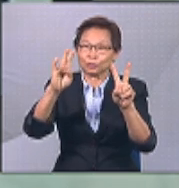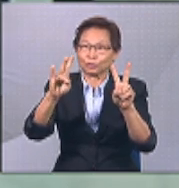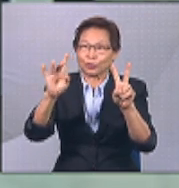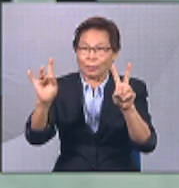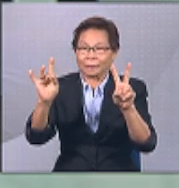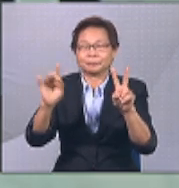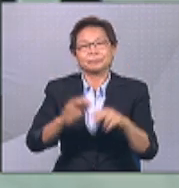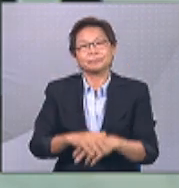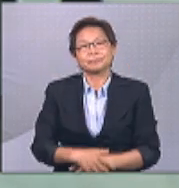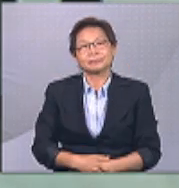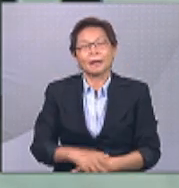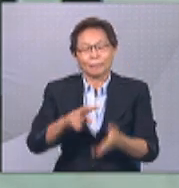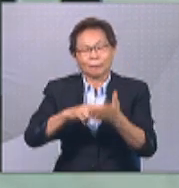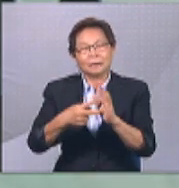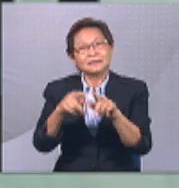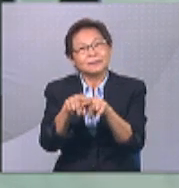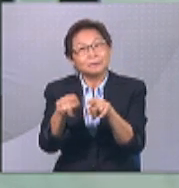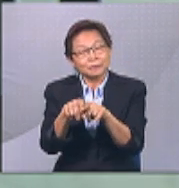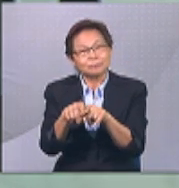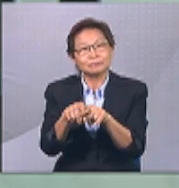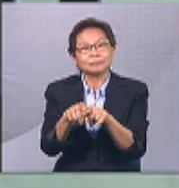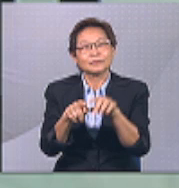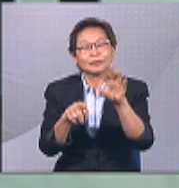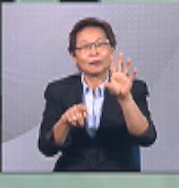2,478 kes, iaitu bersamaan dengan